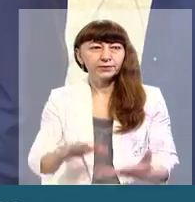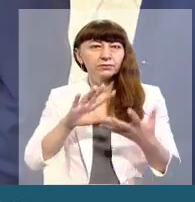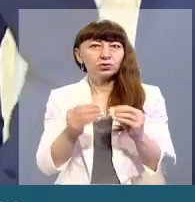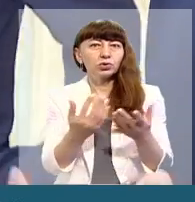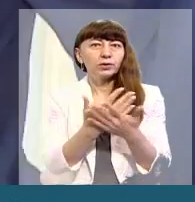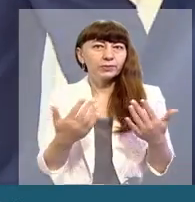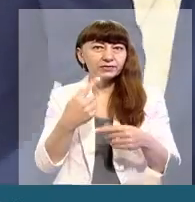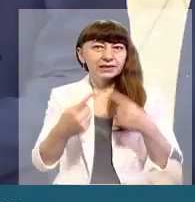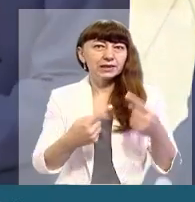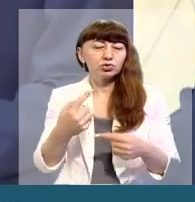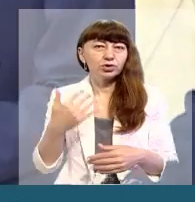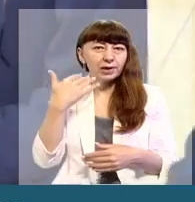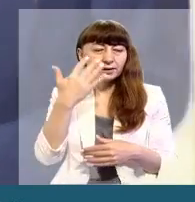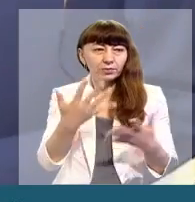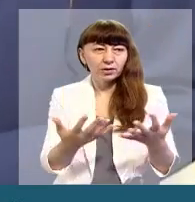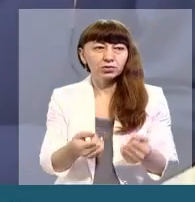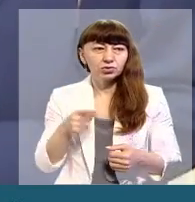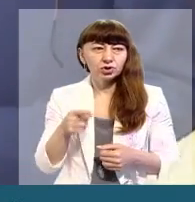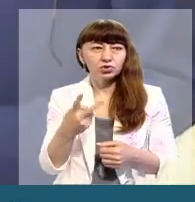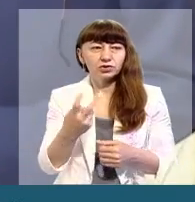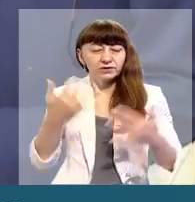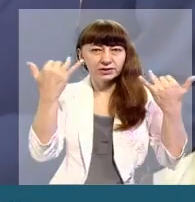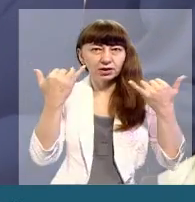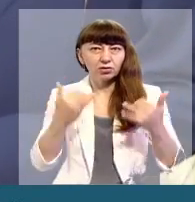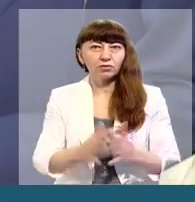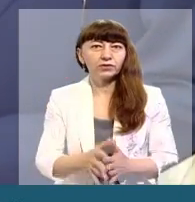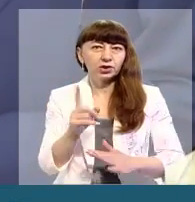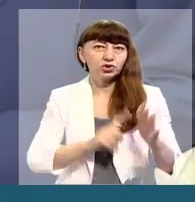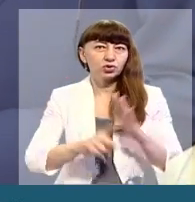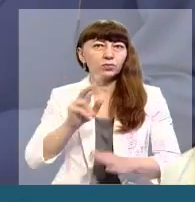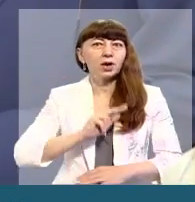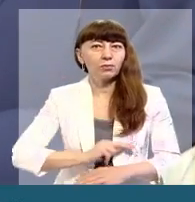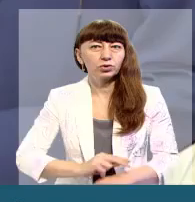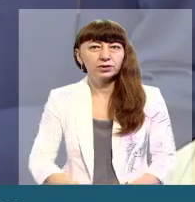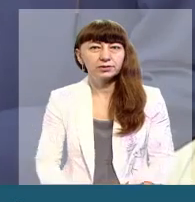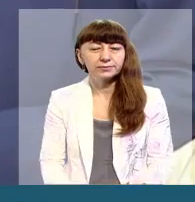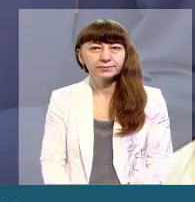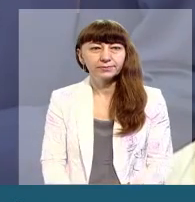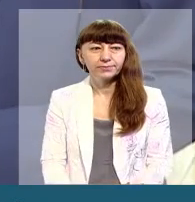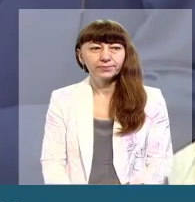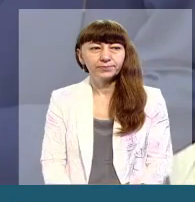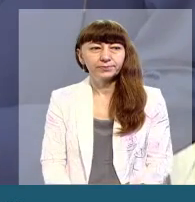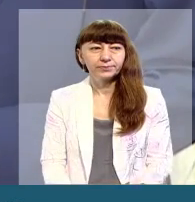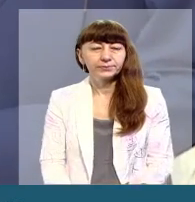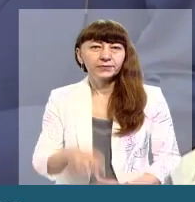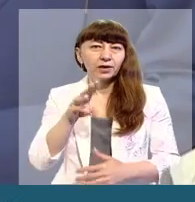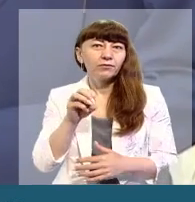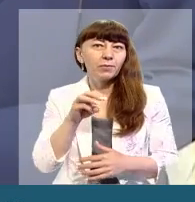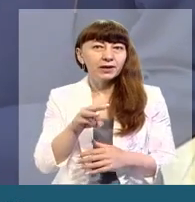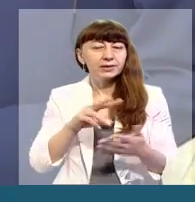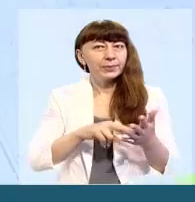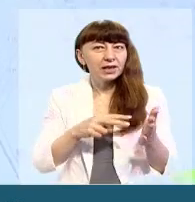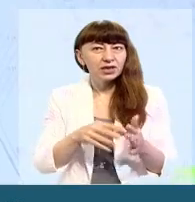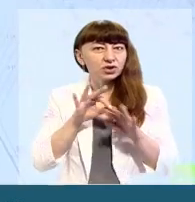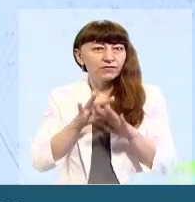мы следующим летом получим 1200 голов. Вот, и, соответственно, закончим все. В марте планируется у нас